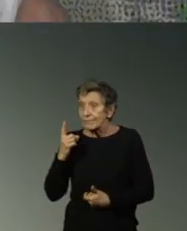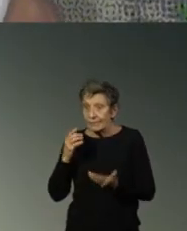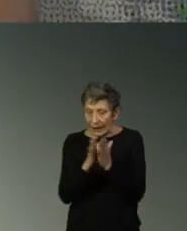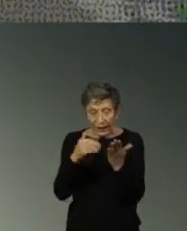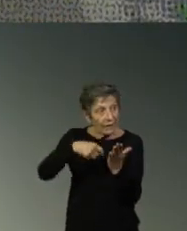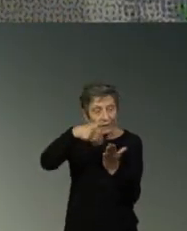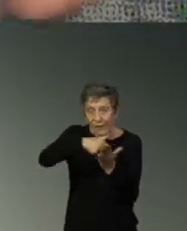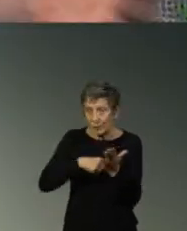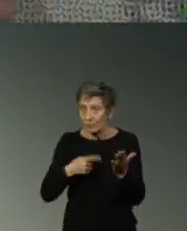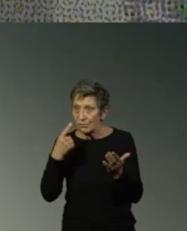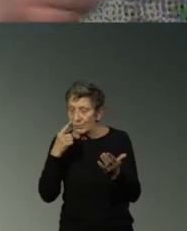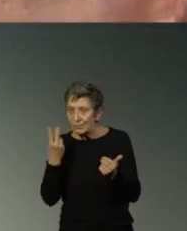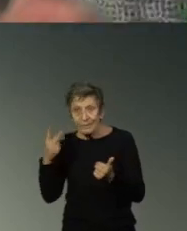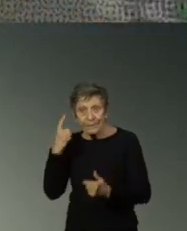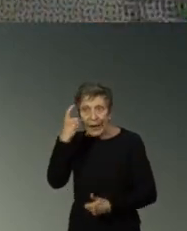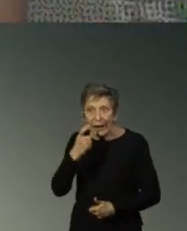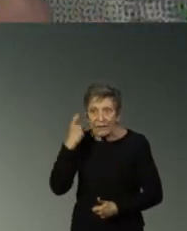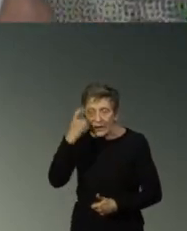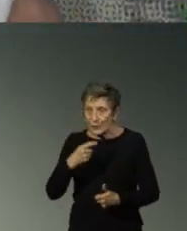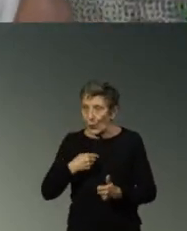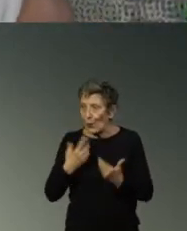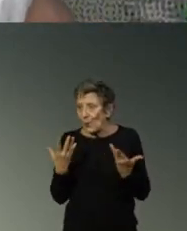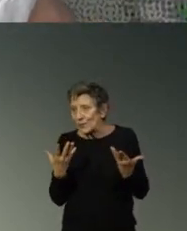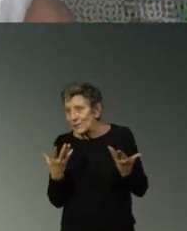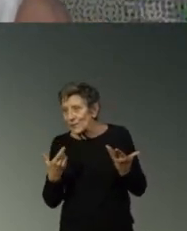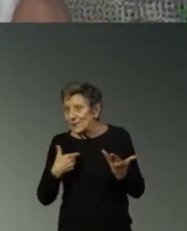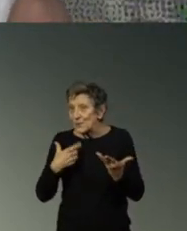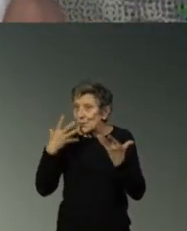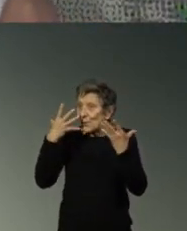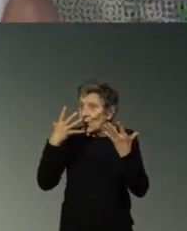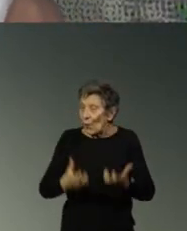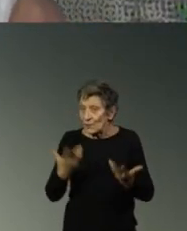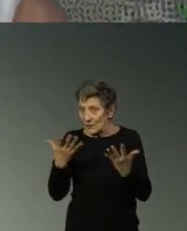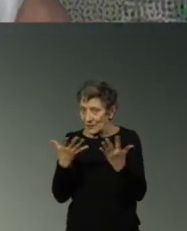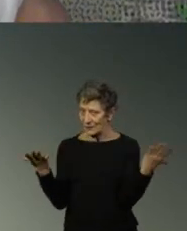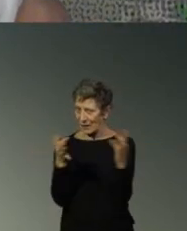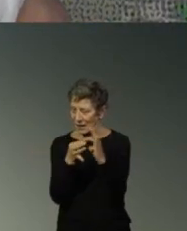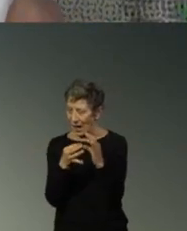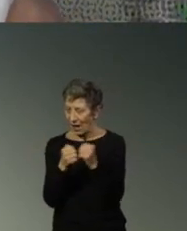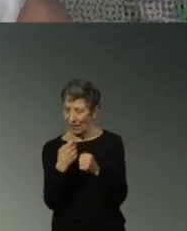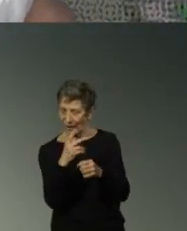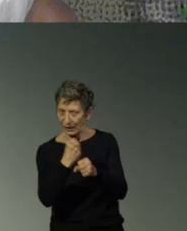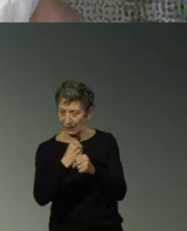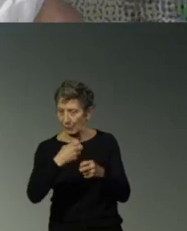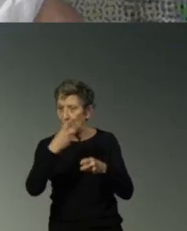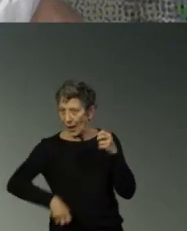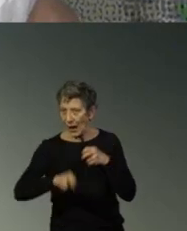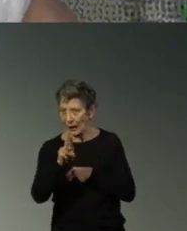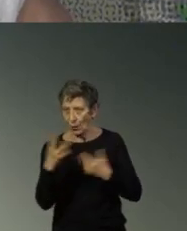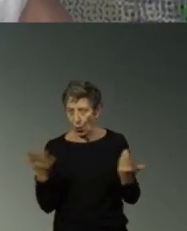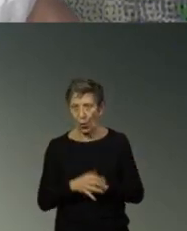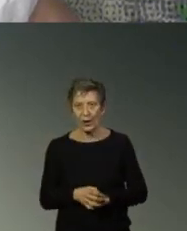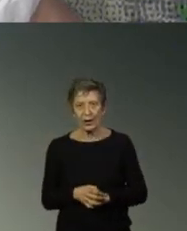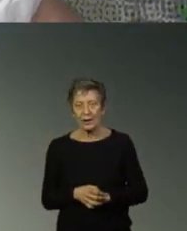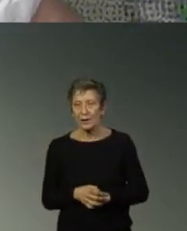livre et que j'aimerais bien mettre en dialogue avec ce que fait Pierre aussi. Je vous cite, « Je veux